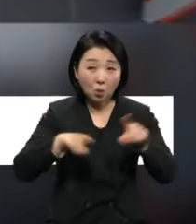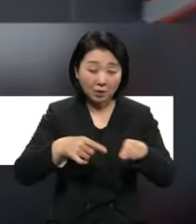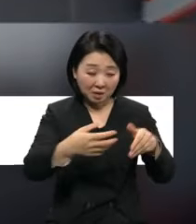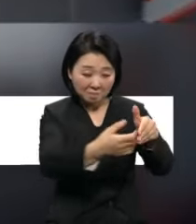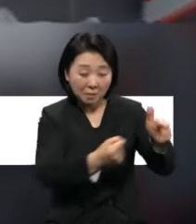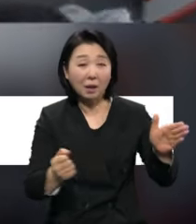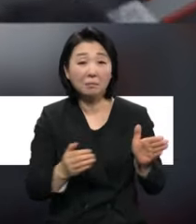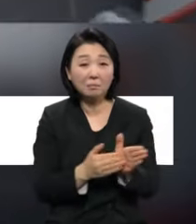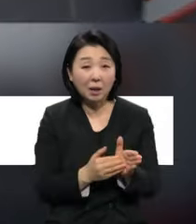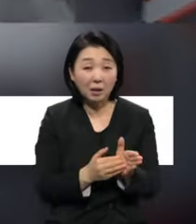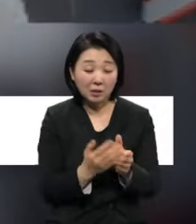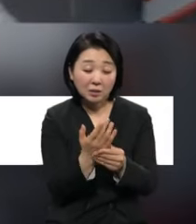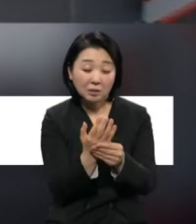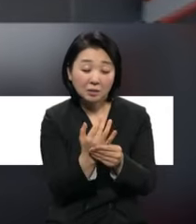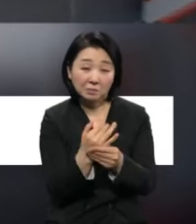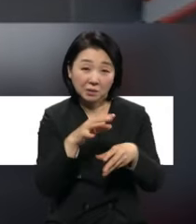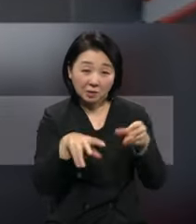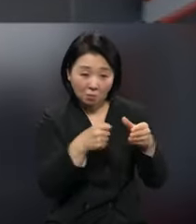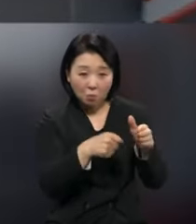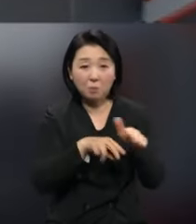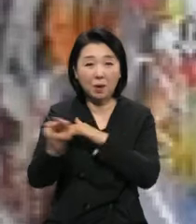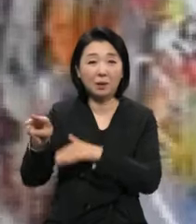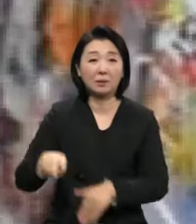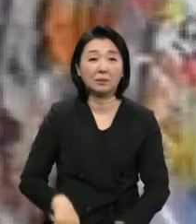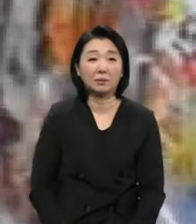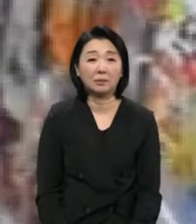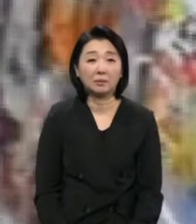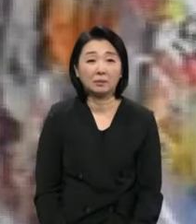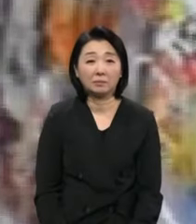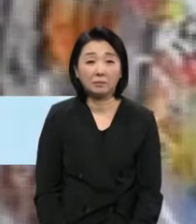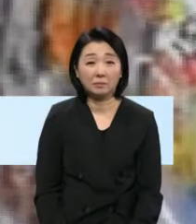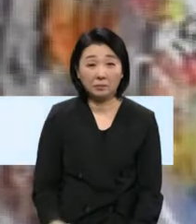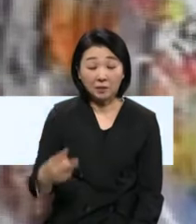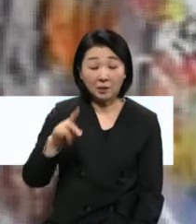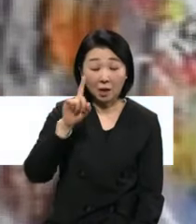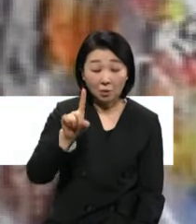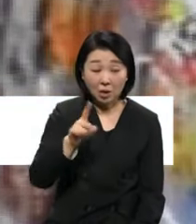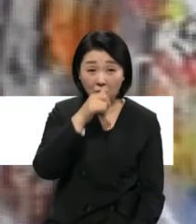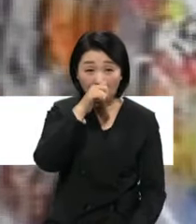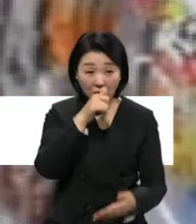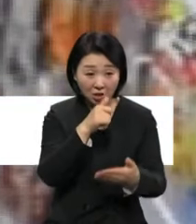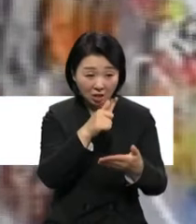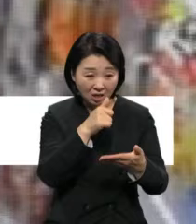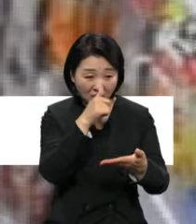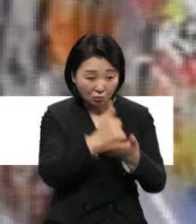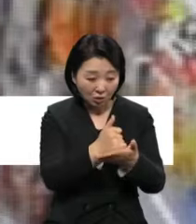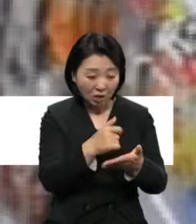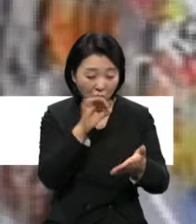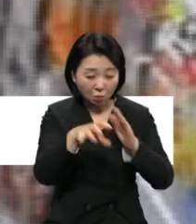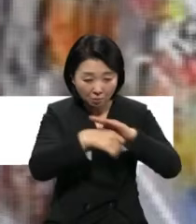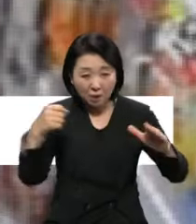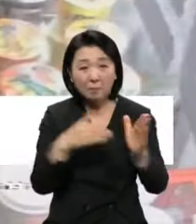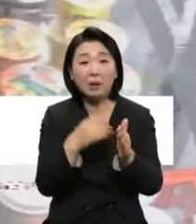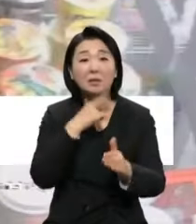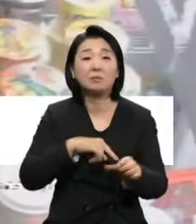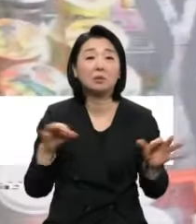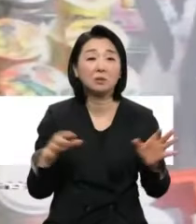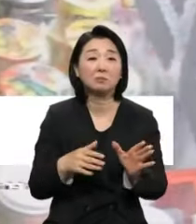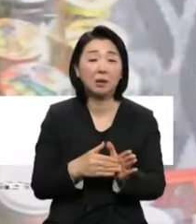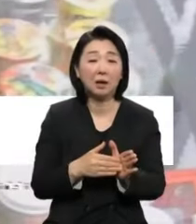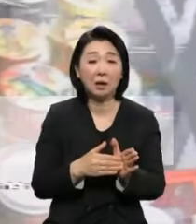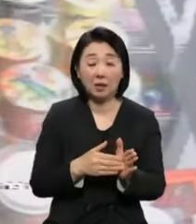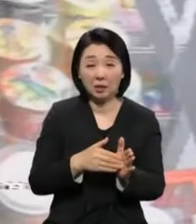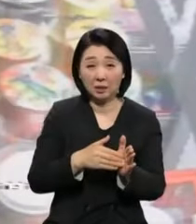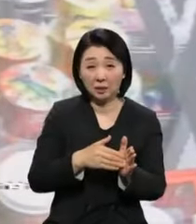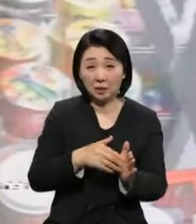뜯어내더니 지폐 다발을 꺼내 매장을 빠져나갑니다. 가위 하나로 범행을 끝나는 데에는 1분이 채 걸리지 않았습니다. 신고를